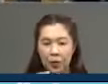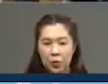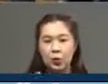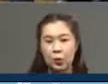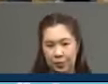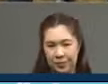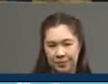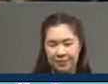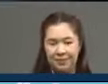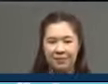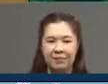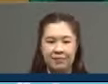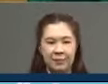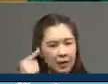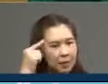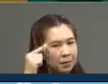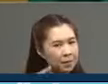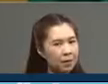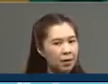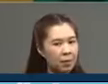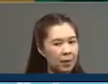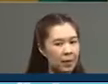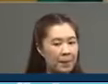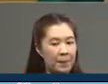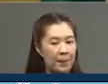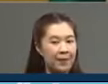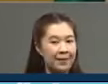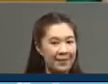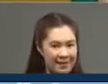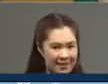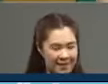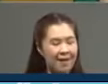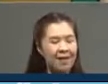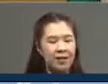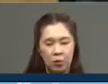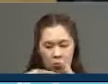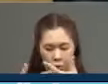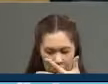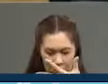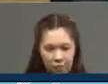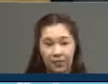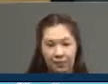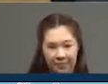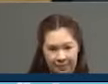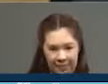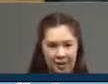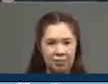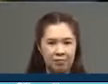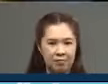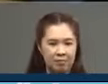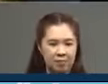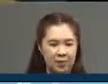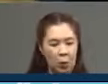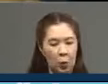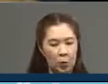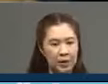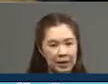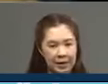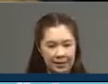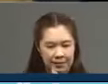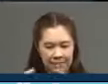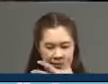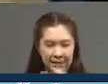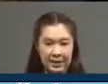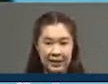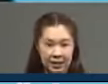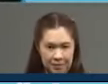การค้าการลงทุนให้กับประเทศไทยจึงทำได้ง่ายขึ้น ทั้ง3วันนี้นะคะถือว่าได้ประสบการณ์นะคะแล้วก็ได้